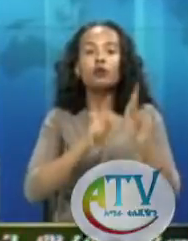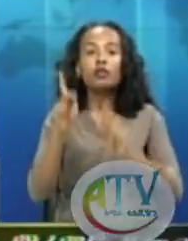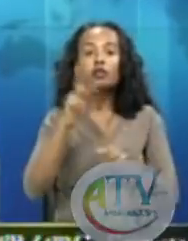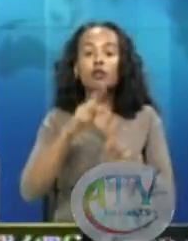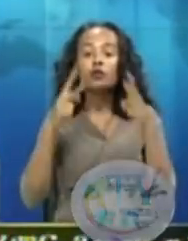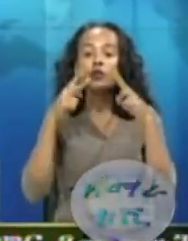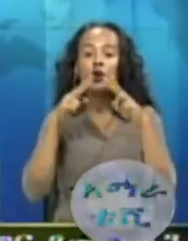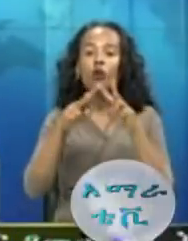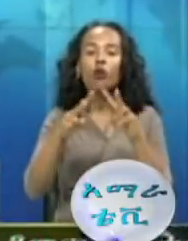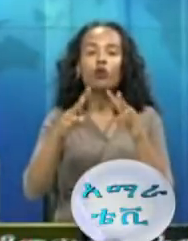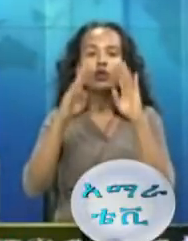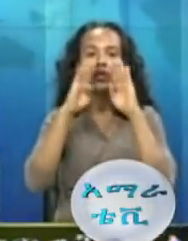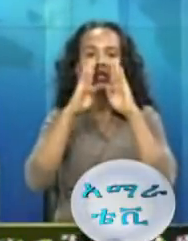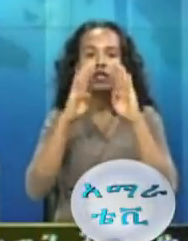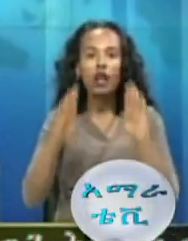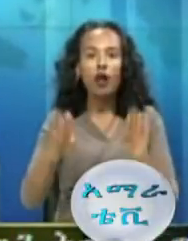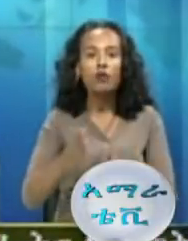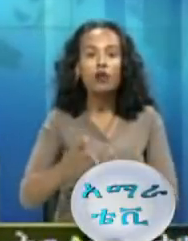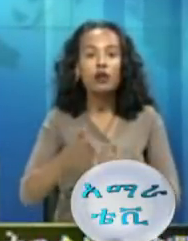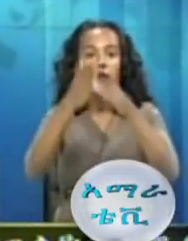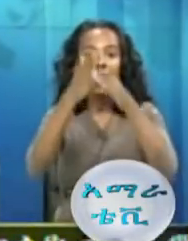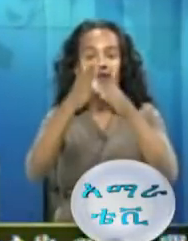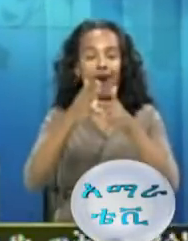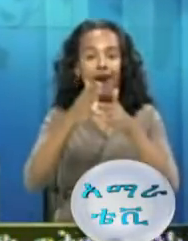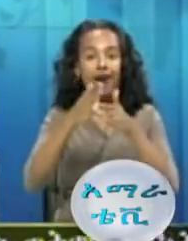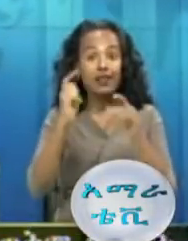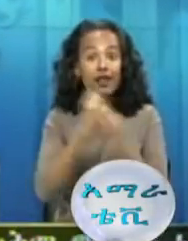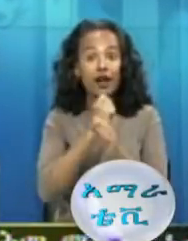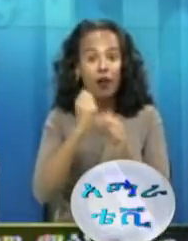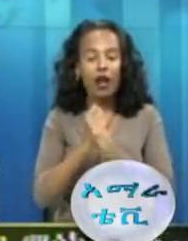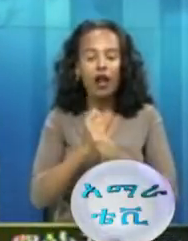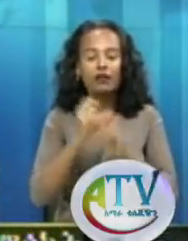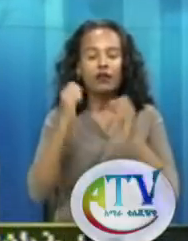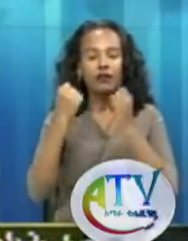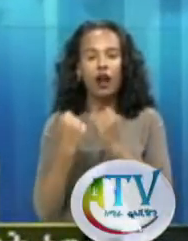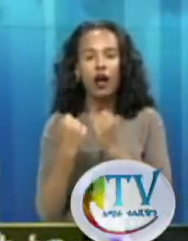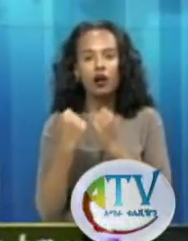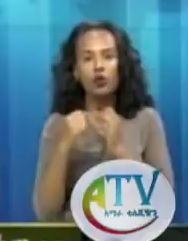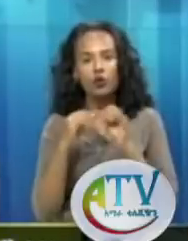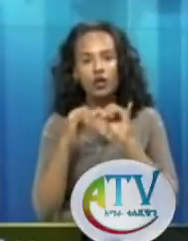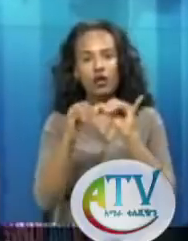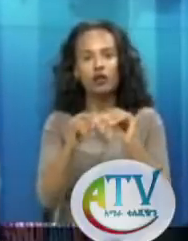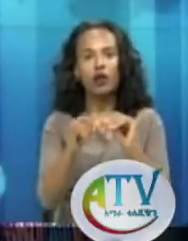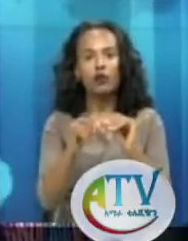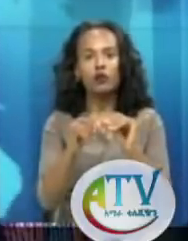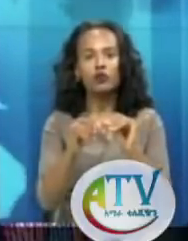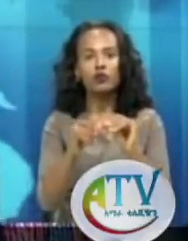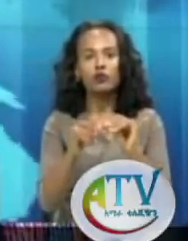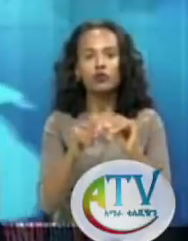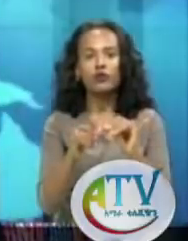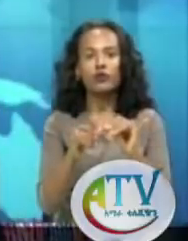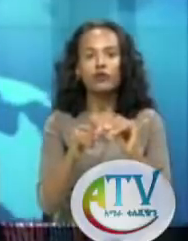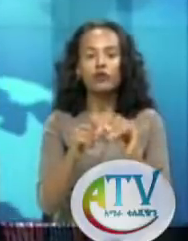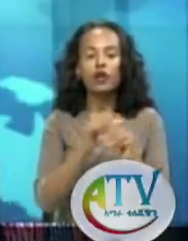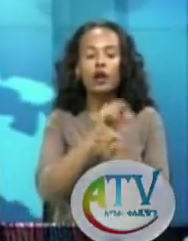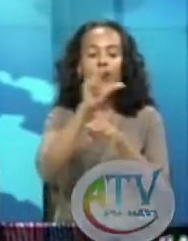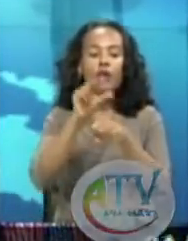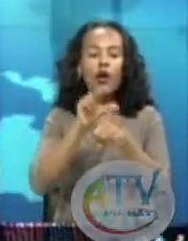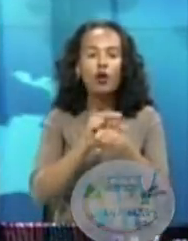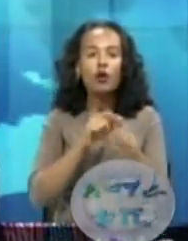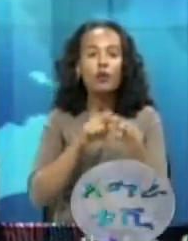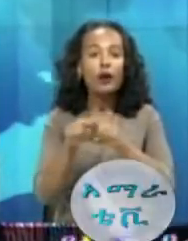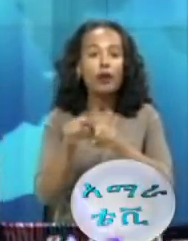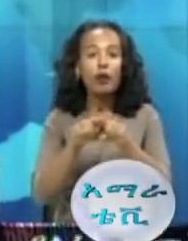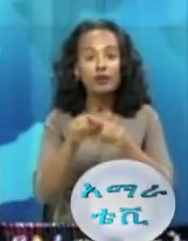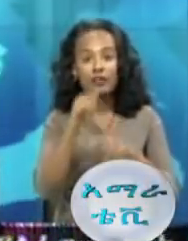ተኮር የሰላም ግንባታ ተግባራት ተጠናክረው ይቀጥላሉ። ብሔራዊ